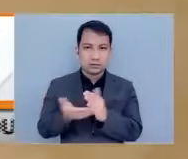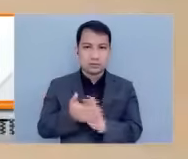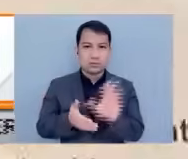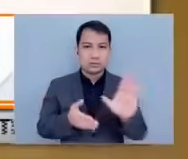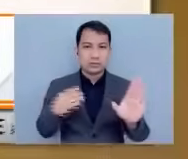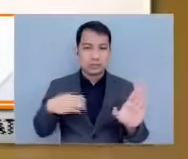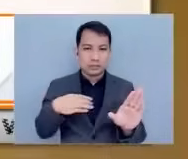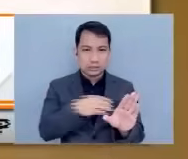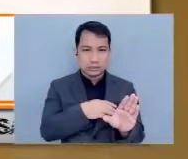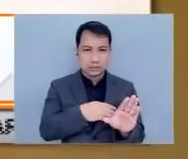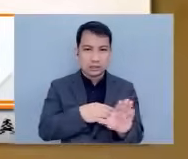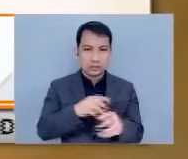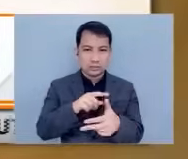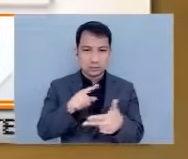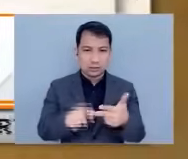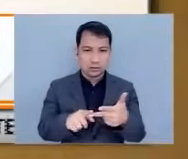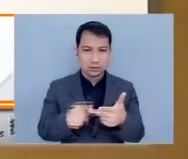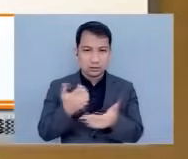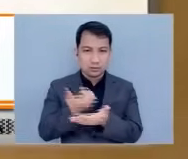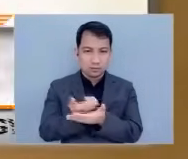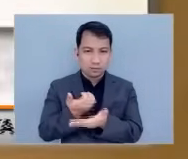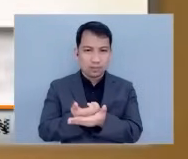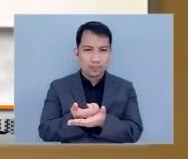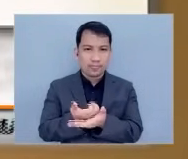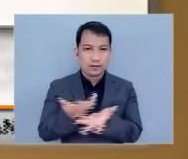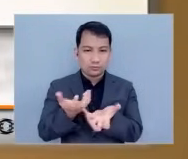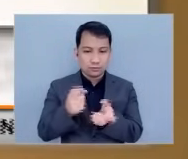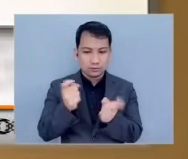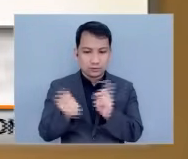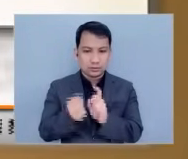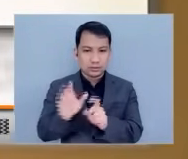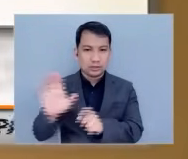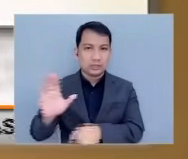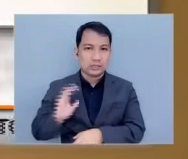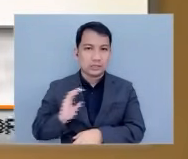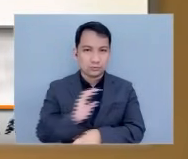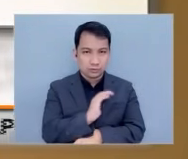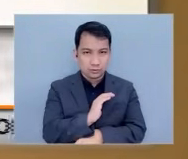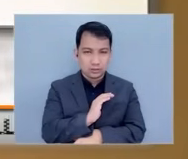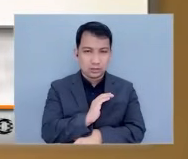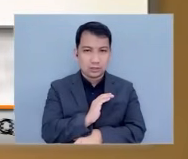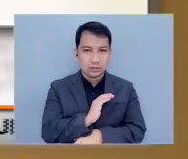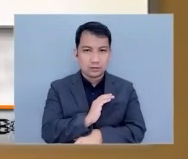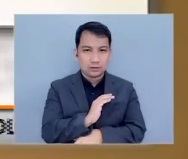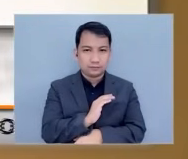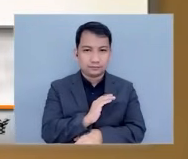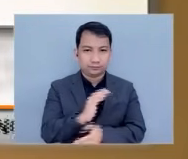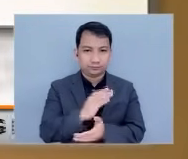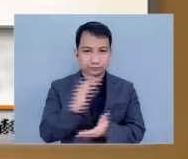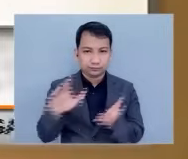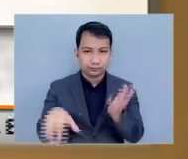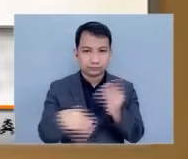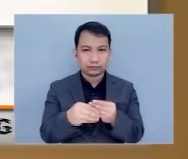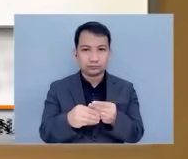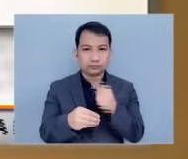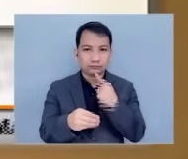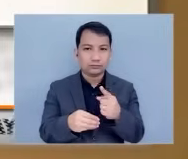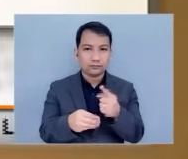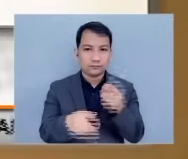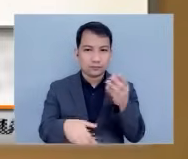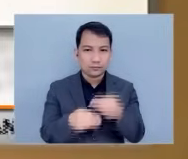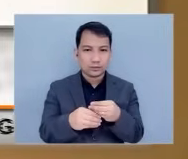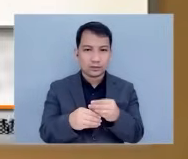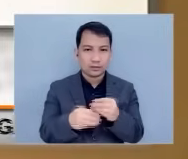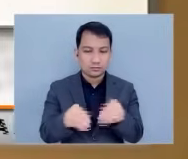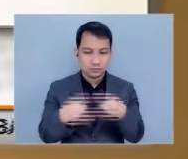Tatlong economic provisions ang gustong amyendahan ng mga mambabatas na sisingitan ng mga katagang unless provided for by law sa